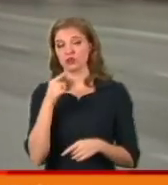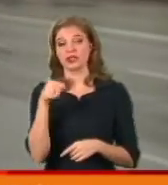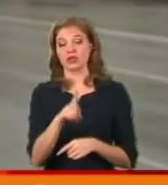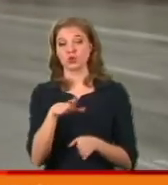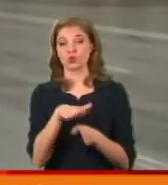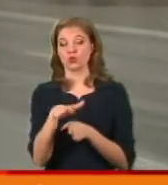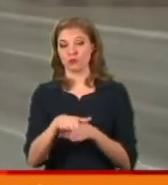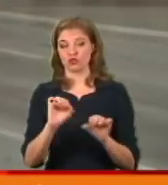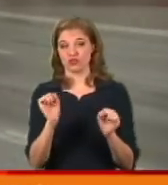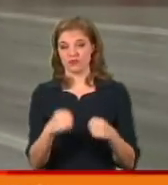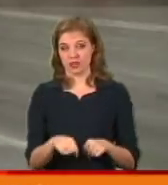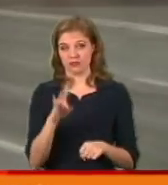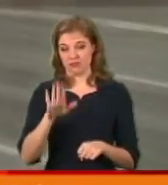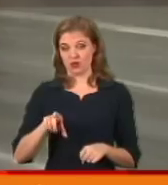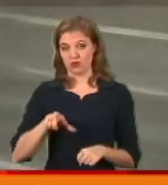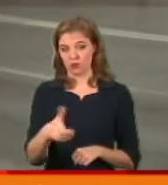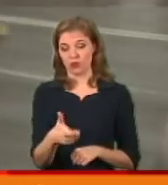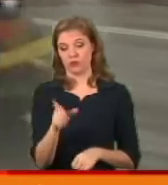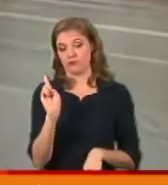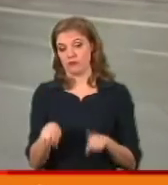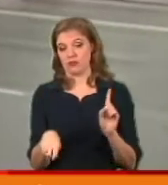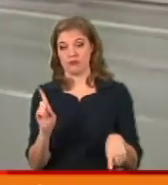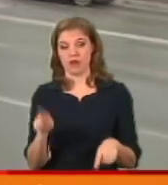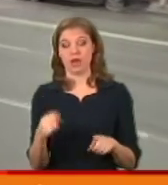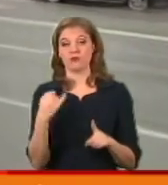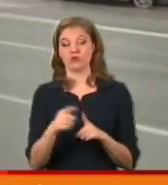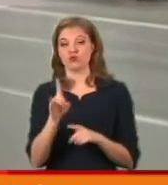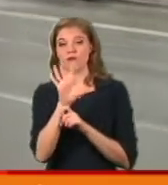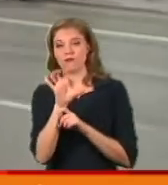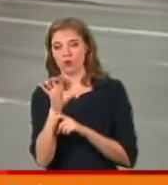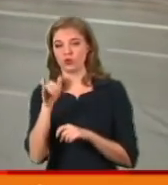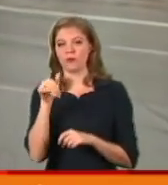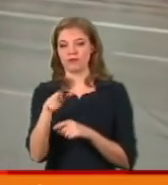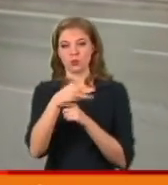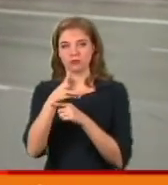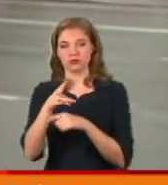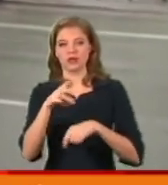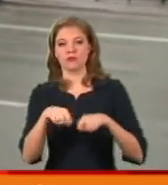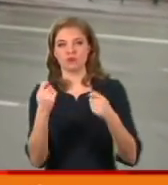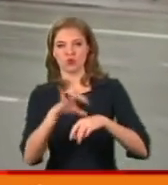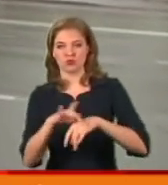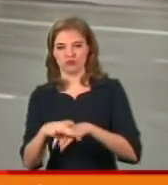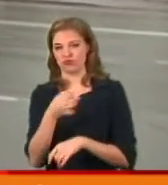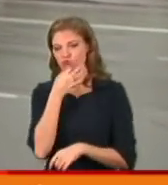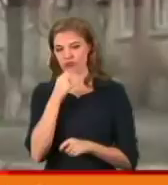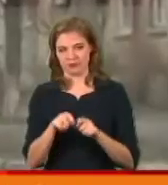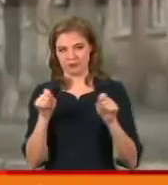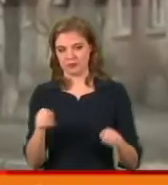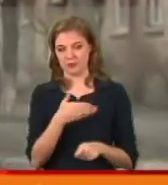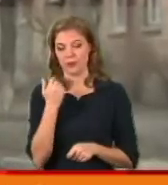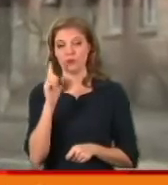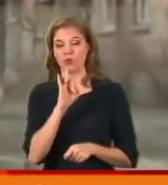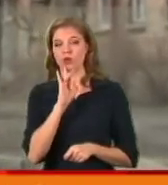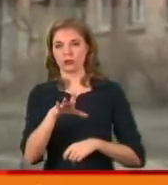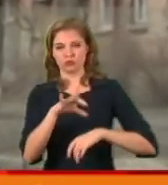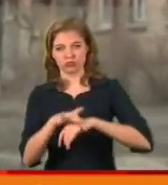хто дотримується швидкісного режиму на дорозі – одиниці. Тим паче, що фото та відеофіксації порушень в Україні ще не запровадили. Поки не